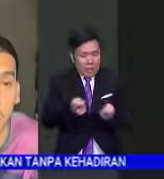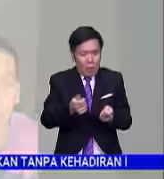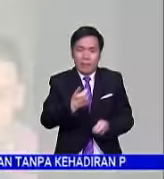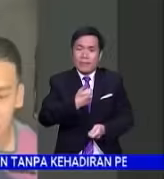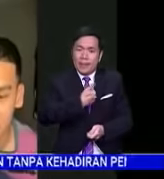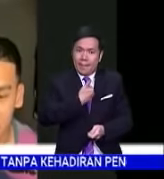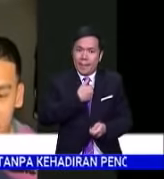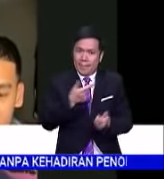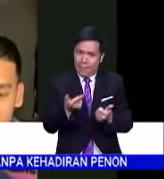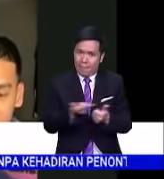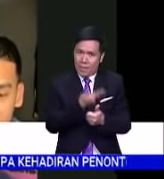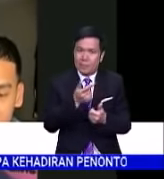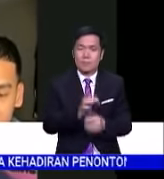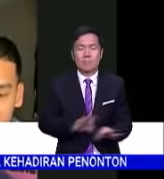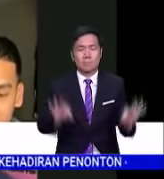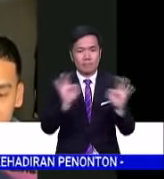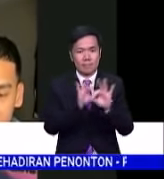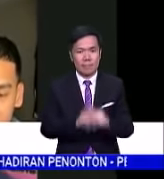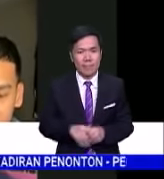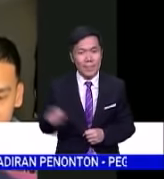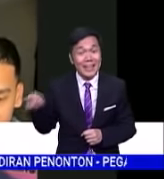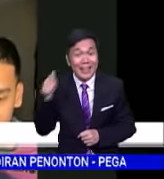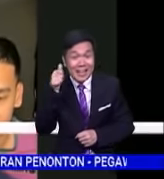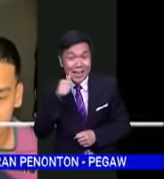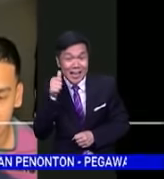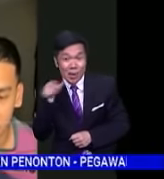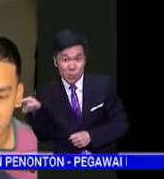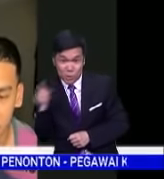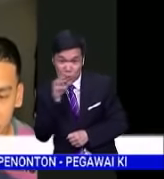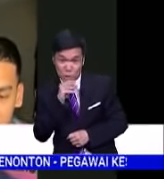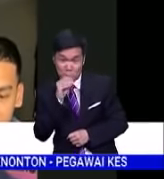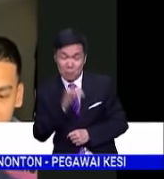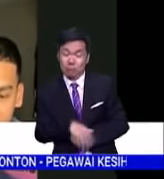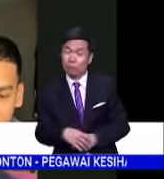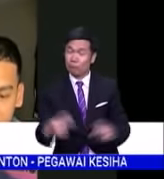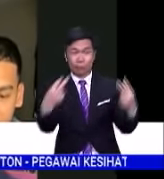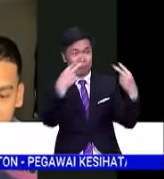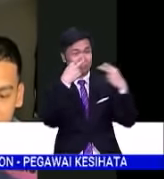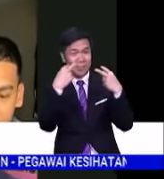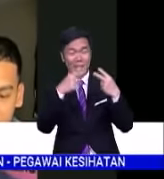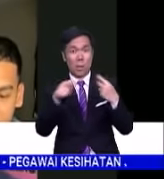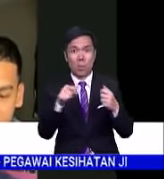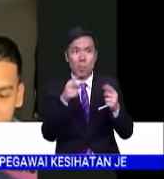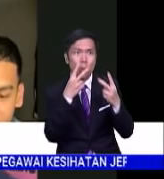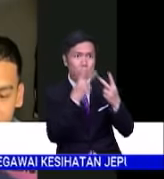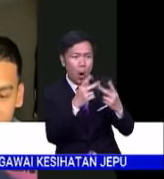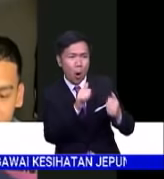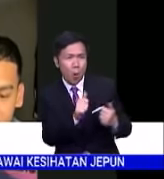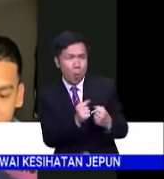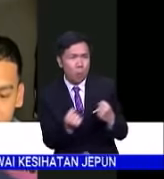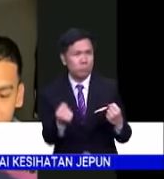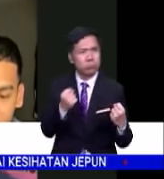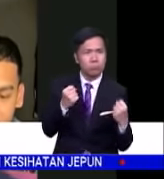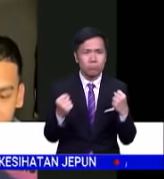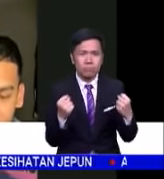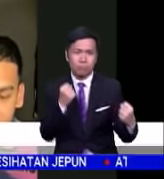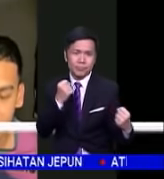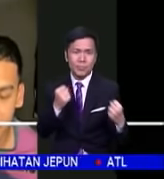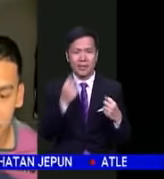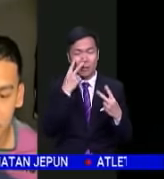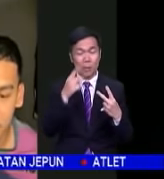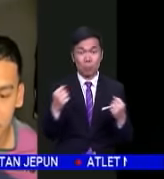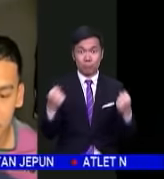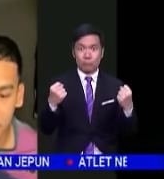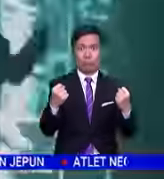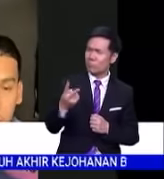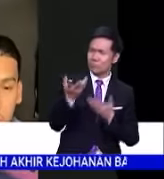dahulu. Ya, yeah, I understand that bila orang tengok macam diorang ni macam very energy and dia punya character pun very